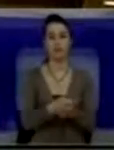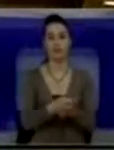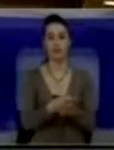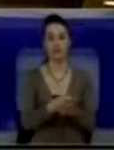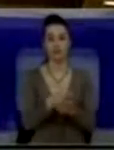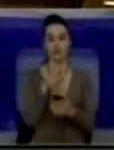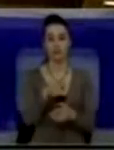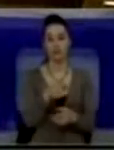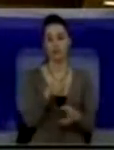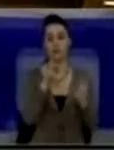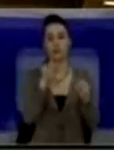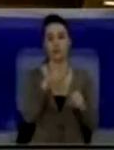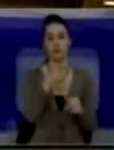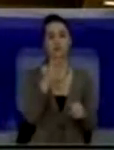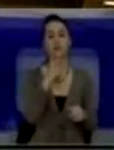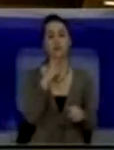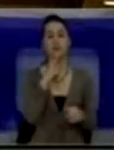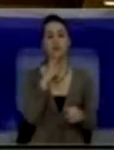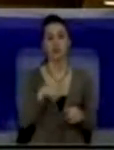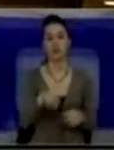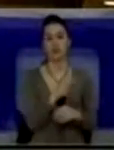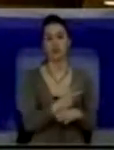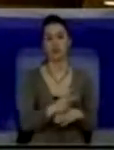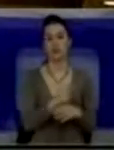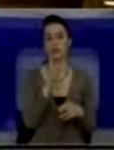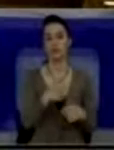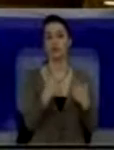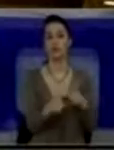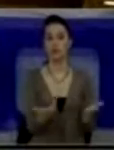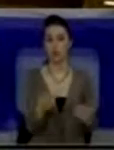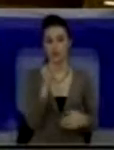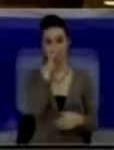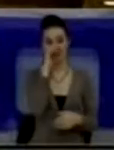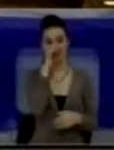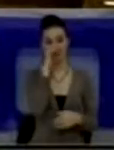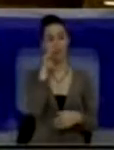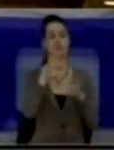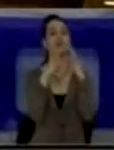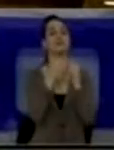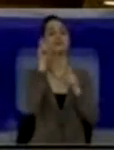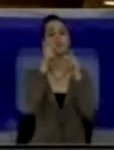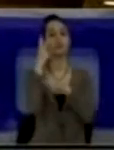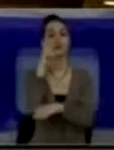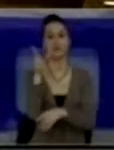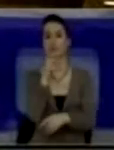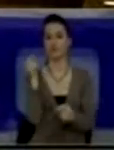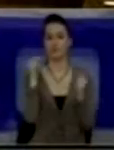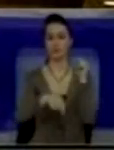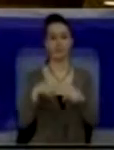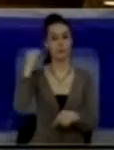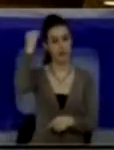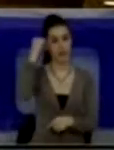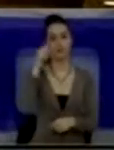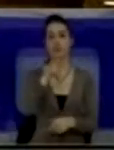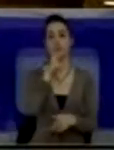mafioze e cila mbështetet nga përfaqësuesit e shtetit. Secili mërgjimtar që vjen në Kosovë